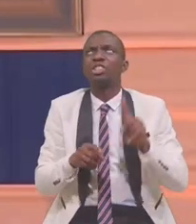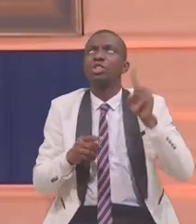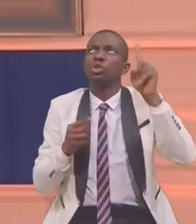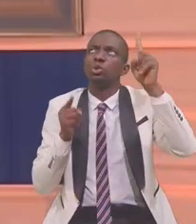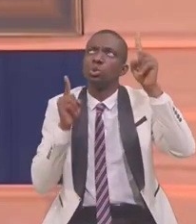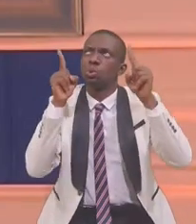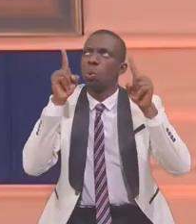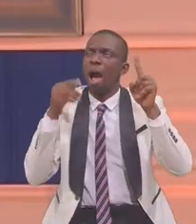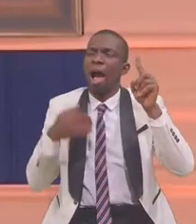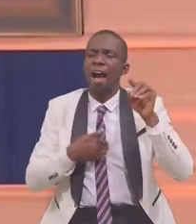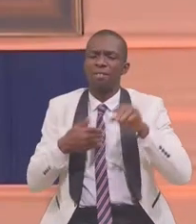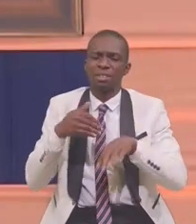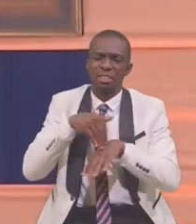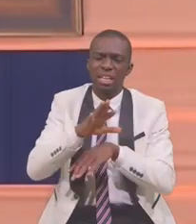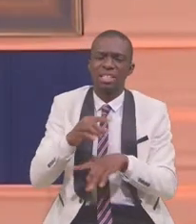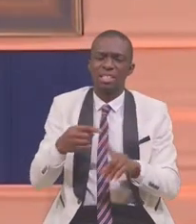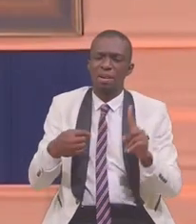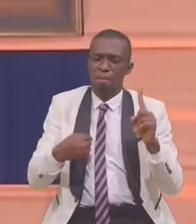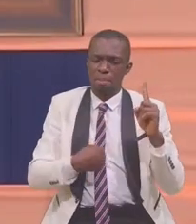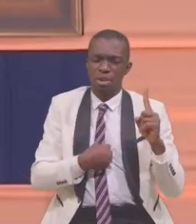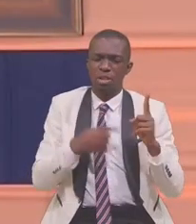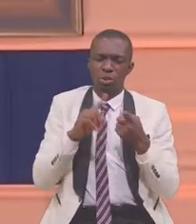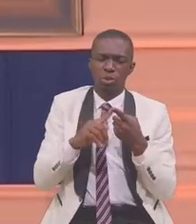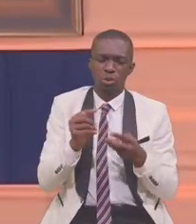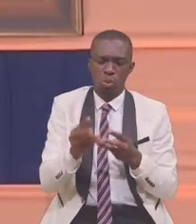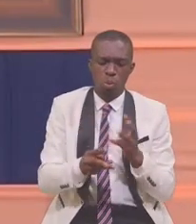envoyé dans le monde. Voyons